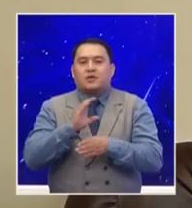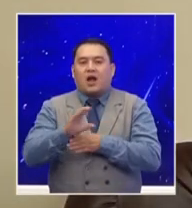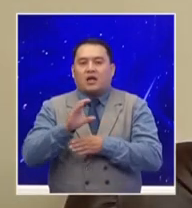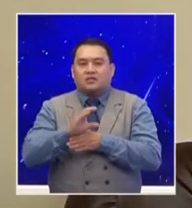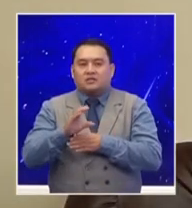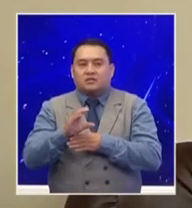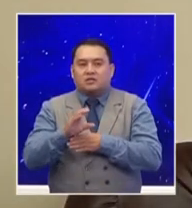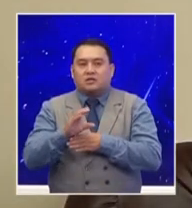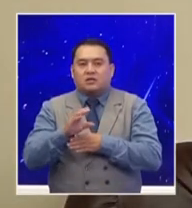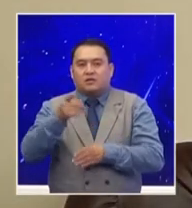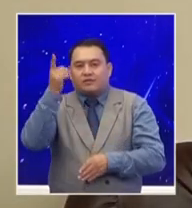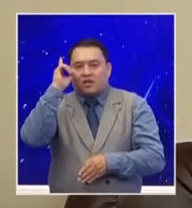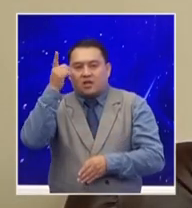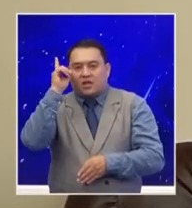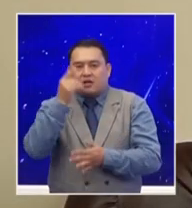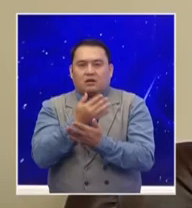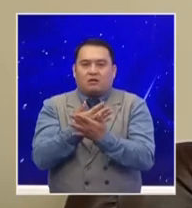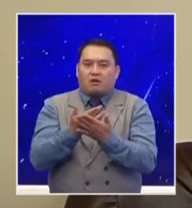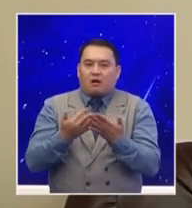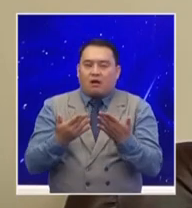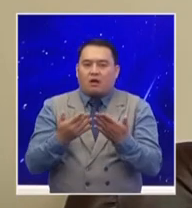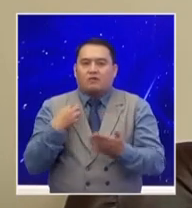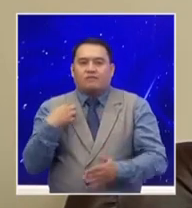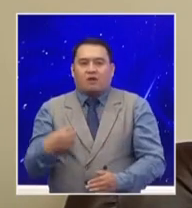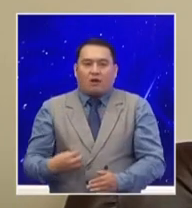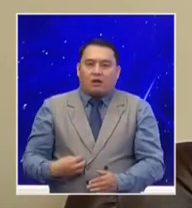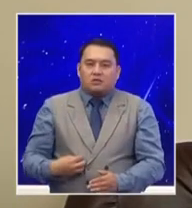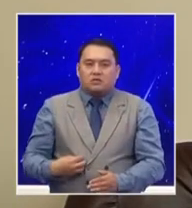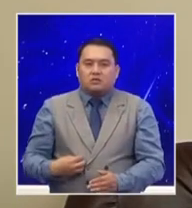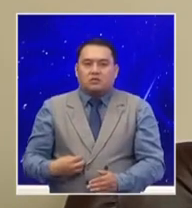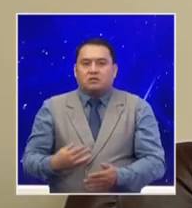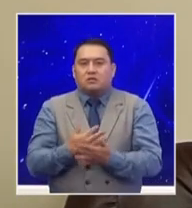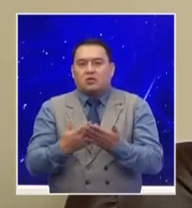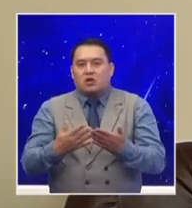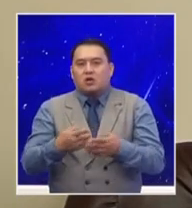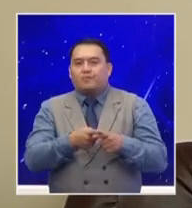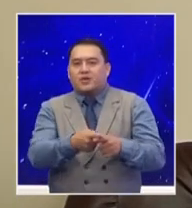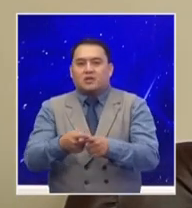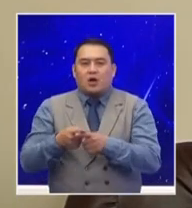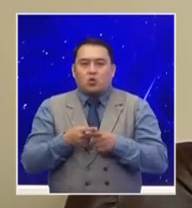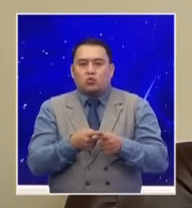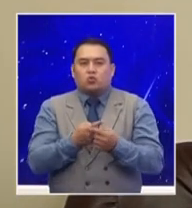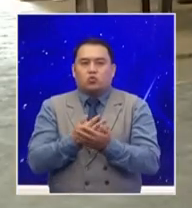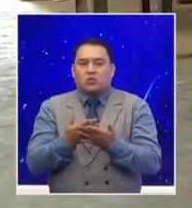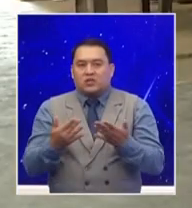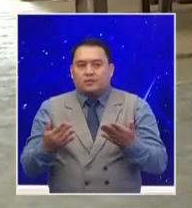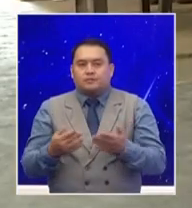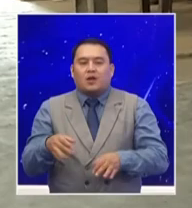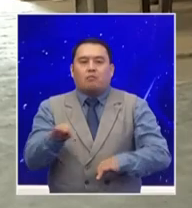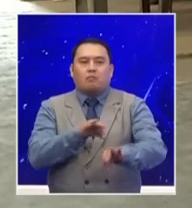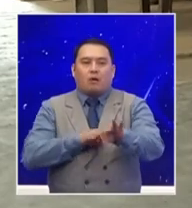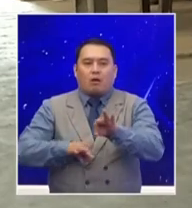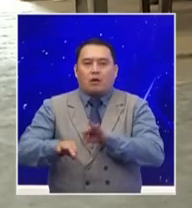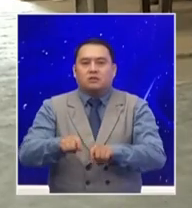как КЛАС, Дойцфар, Джон Дир, Франц Кляйн, Ростельмаш, Минский завод и другие. Проект